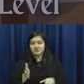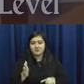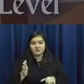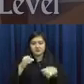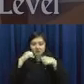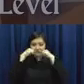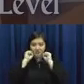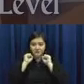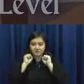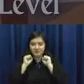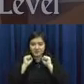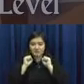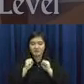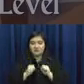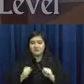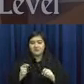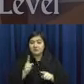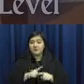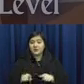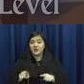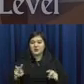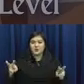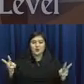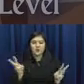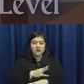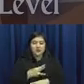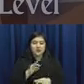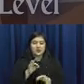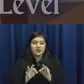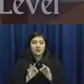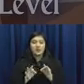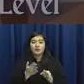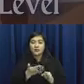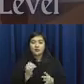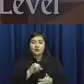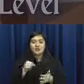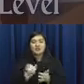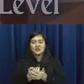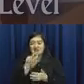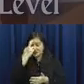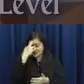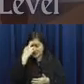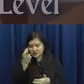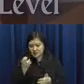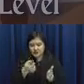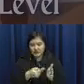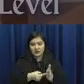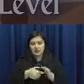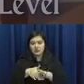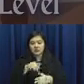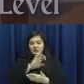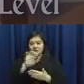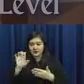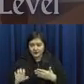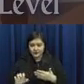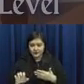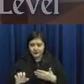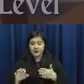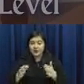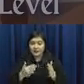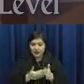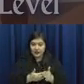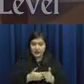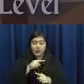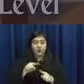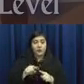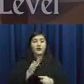kung malaya mo na lang sa huli na. Yeah. Hanggat maaga, hanggat meron kang magagawa ngayon, gampanan mo ang tungkulin